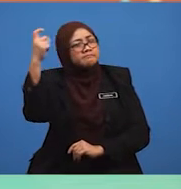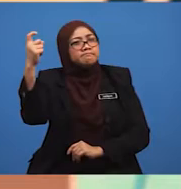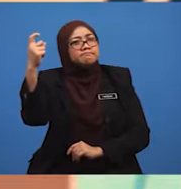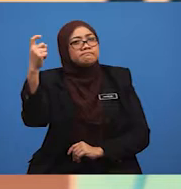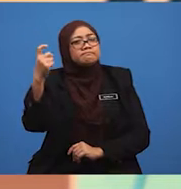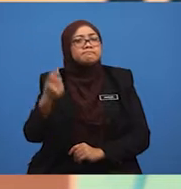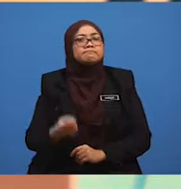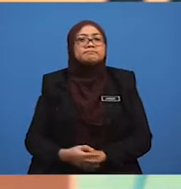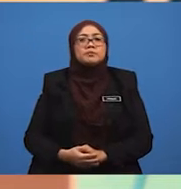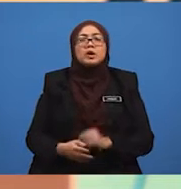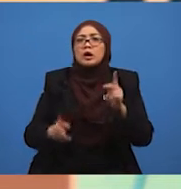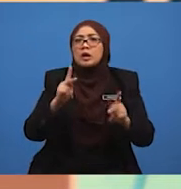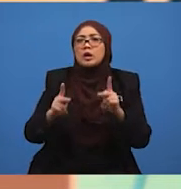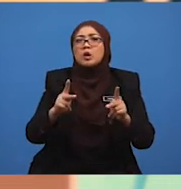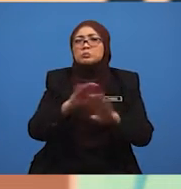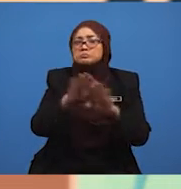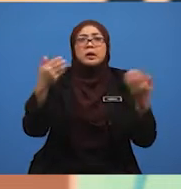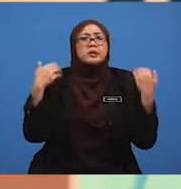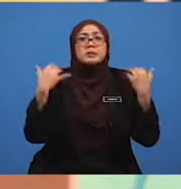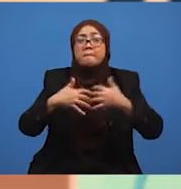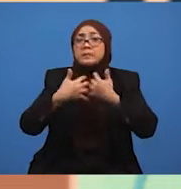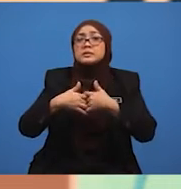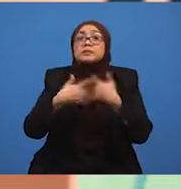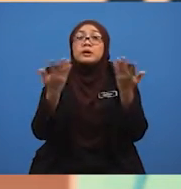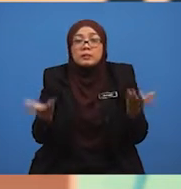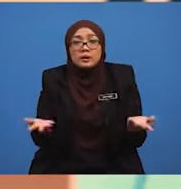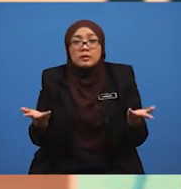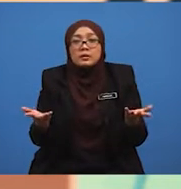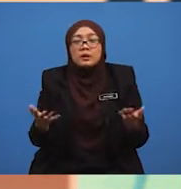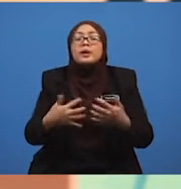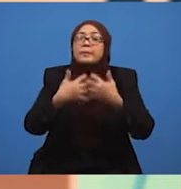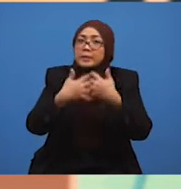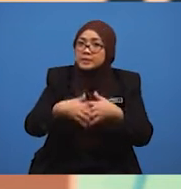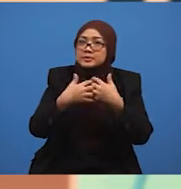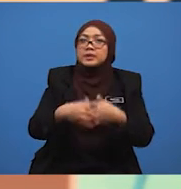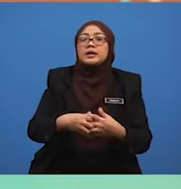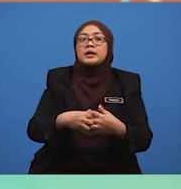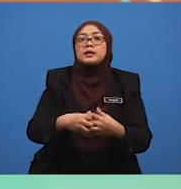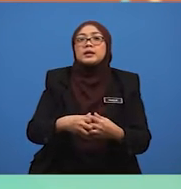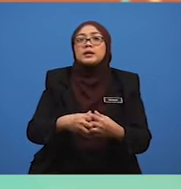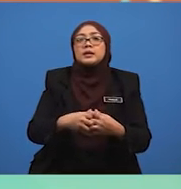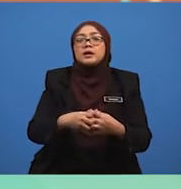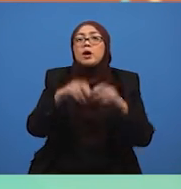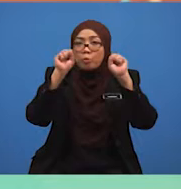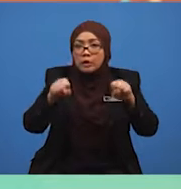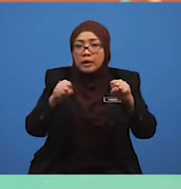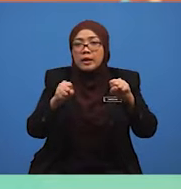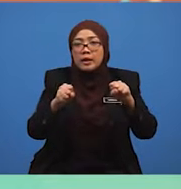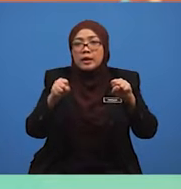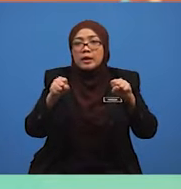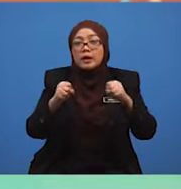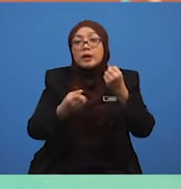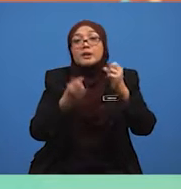mesin. Kehadiran mesin dalam kehidupan kita sememangnya telah memudahkan kerja manusia